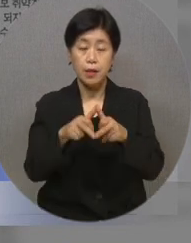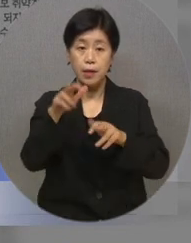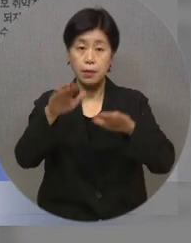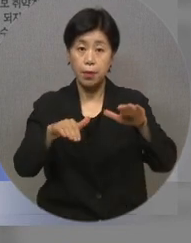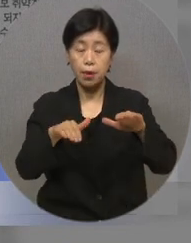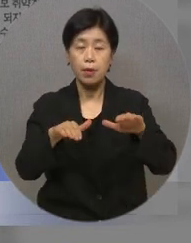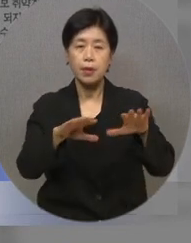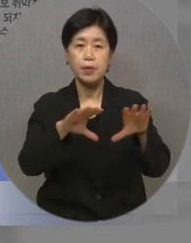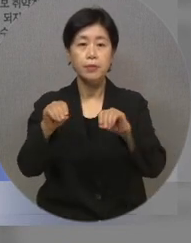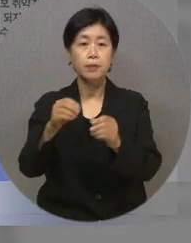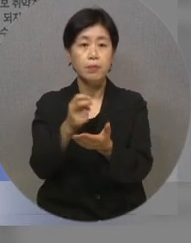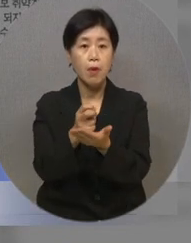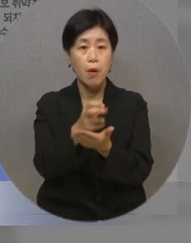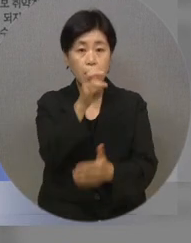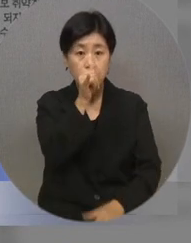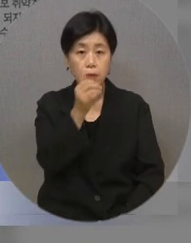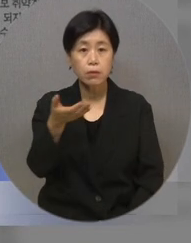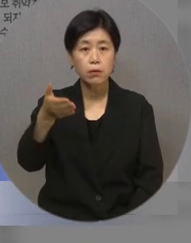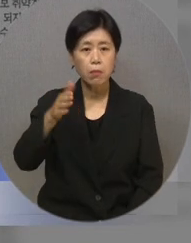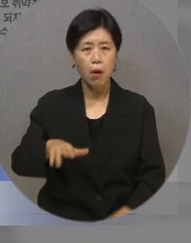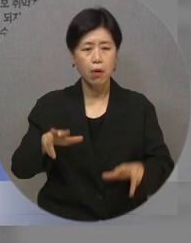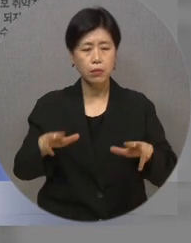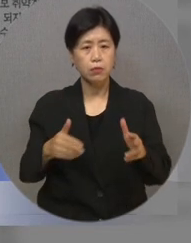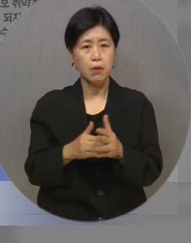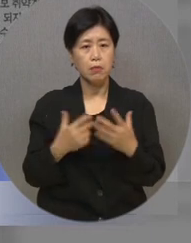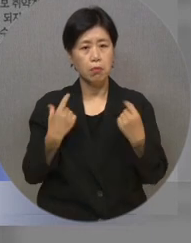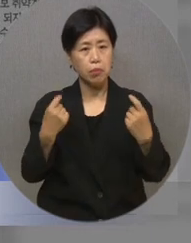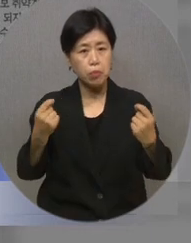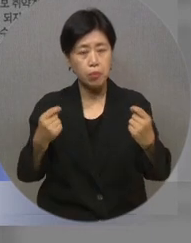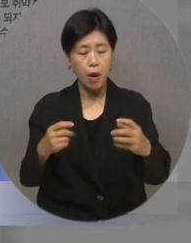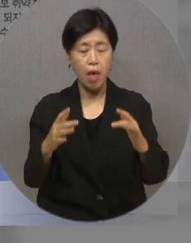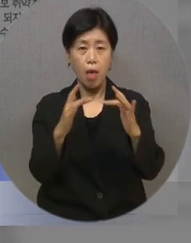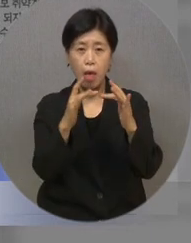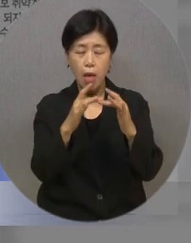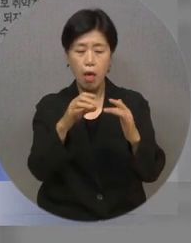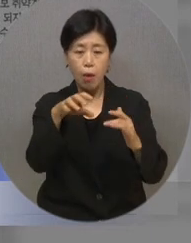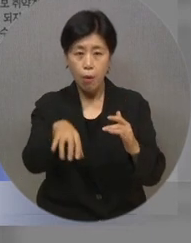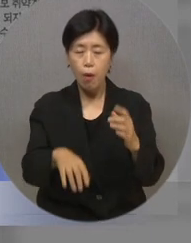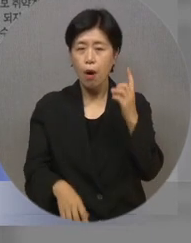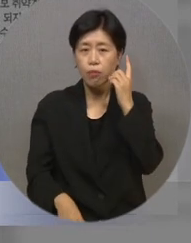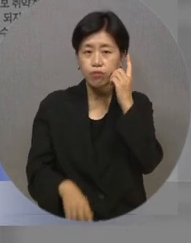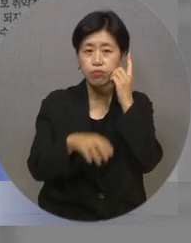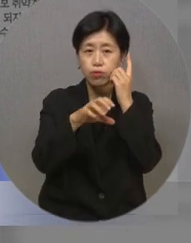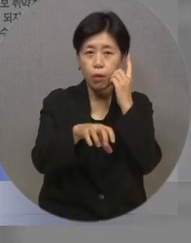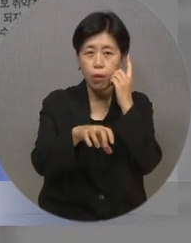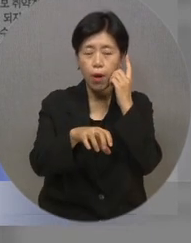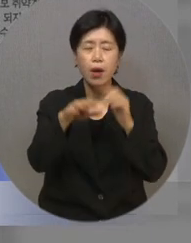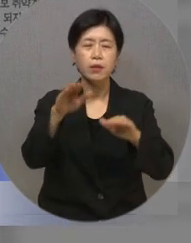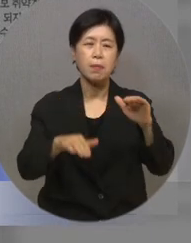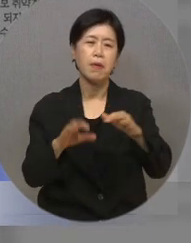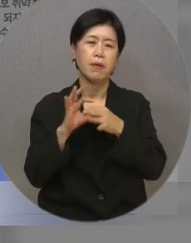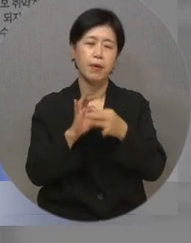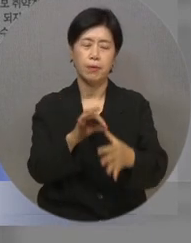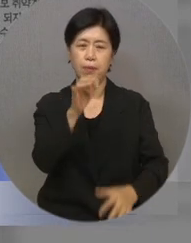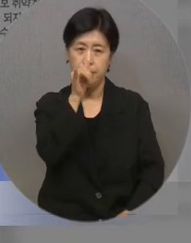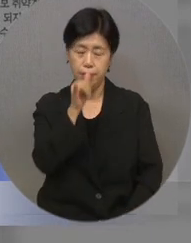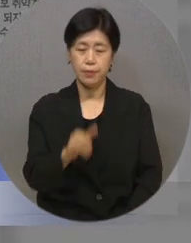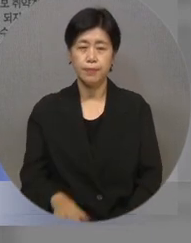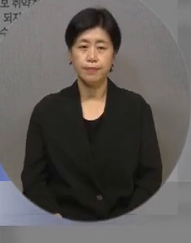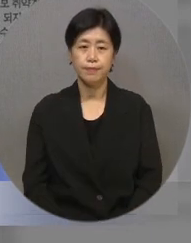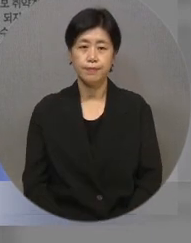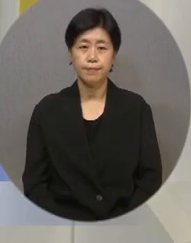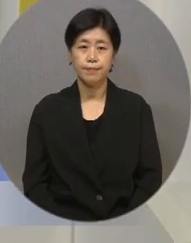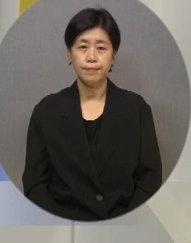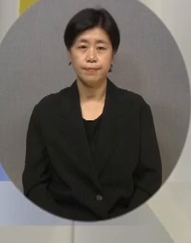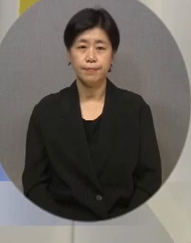차별금지법이 시행되고 있으나 여전히 사이버 공간에서의 차별은 공공연하게 이뤄지고 있는 현실이라고 말했습니다